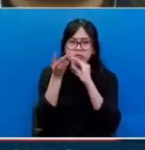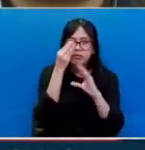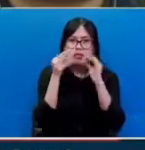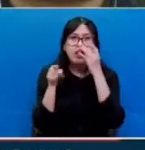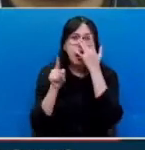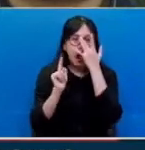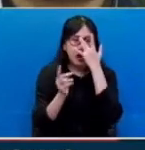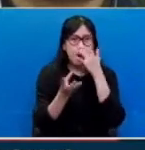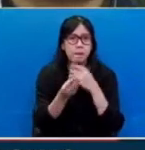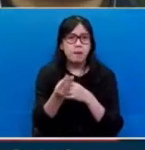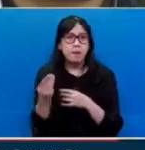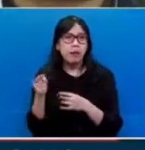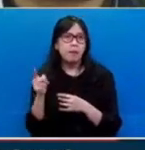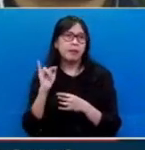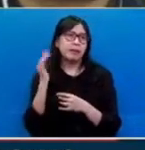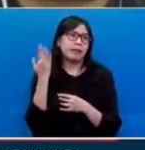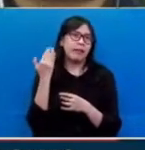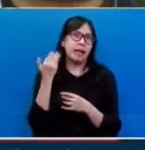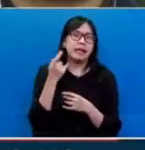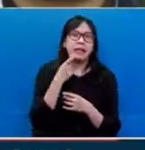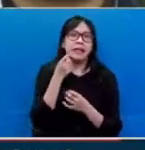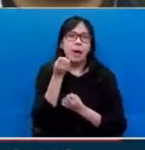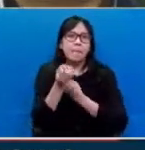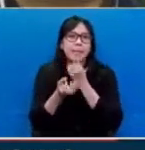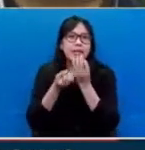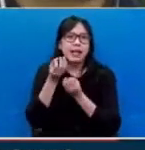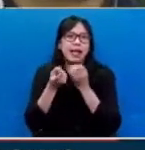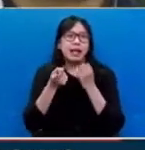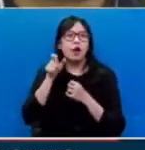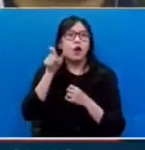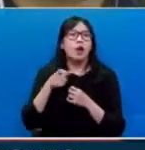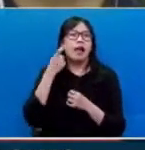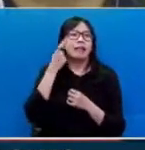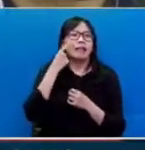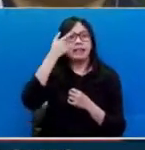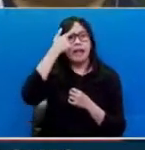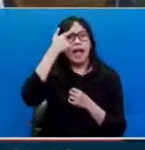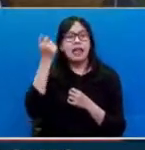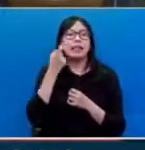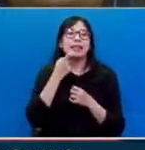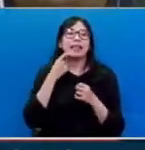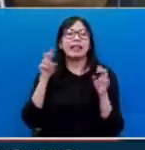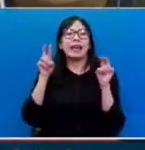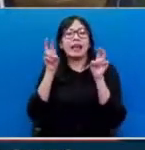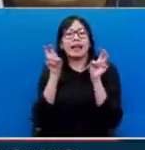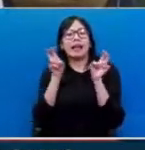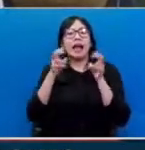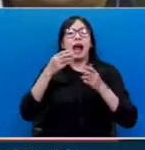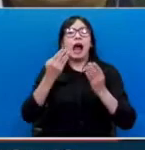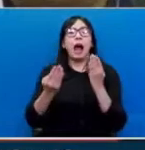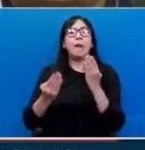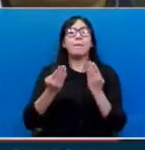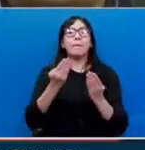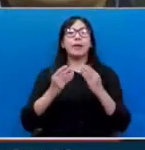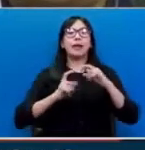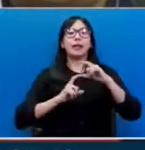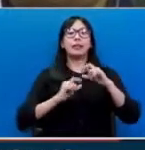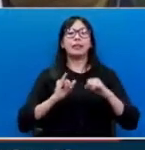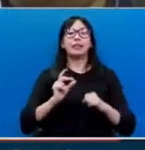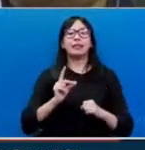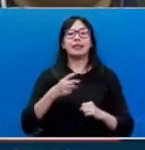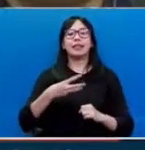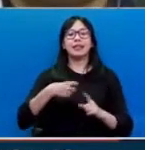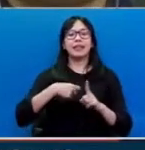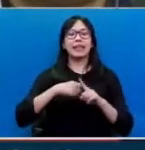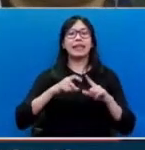itu memang kaitan dengan penjelasan ee ahli yang yang terkait dengan si rekap ya itu menurut saya jauh lebih substansial karena